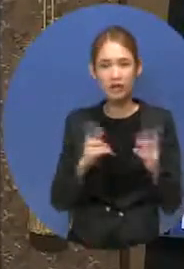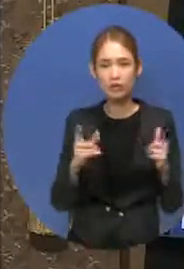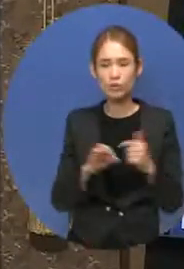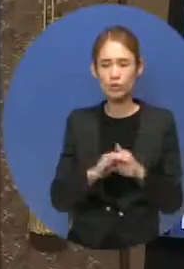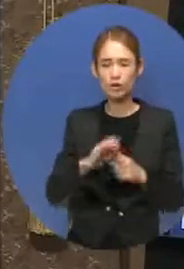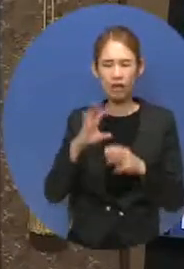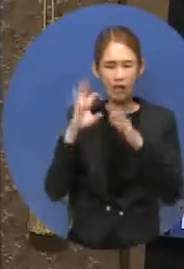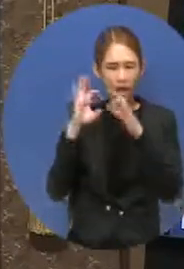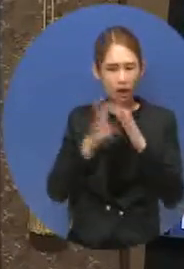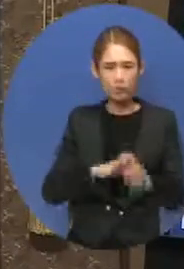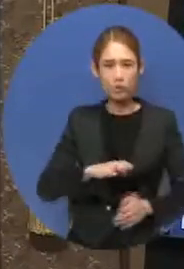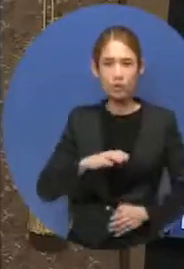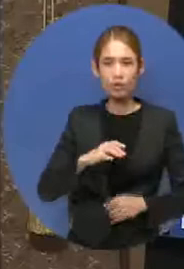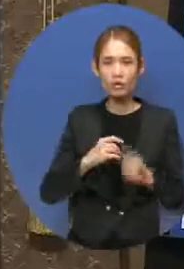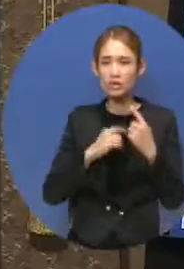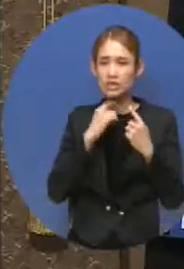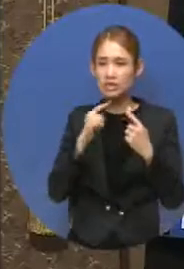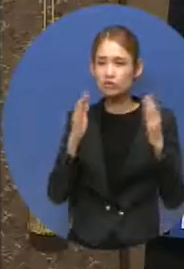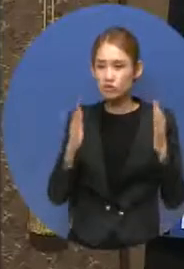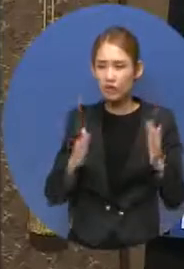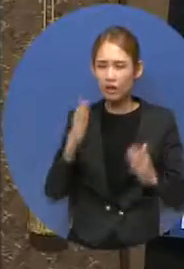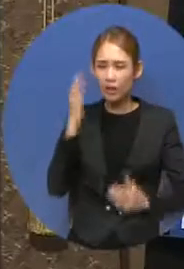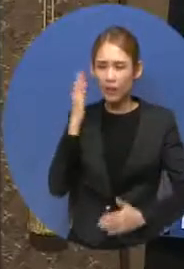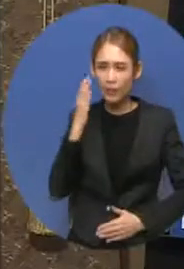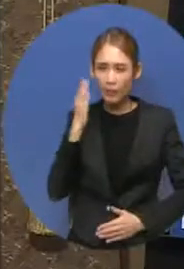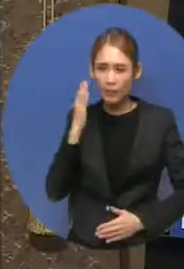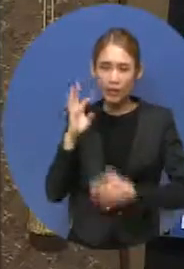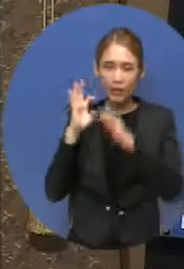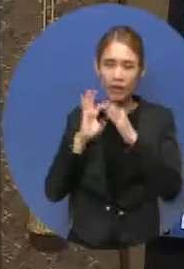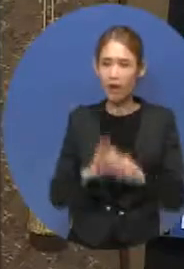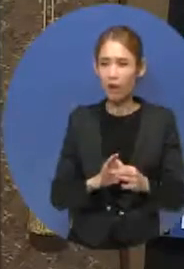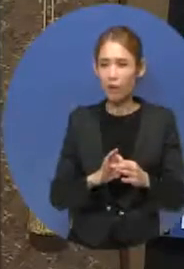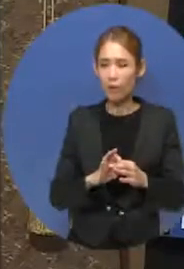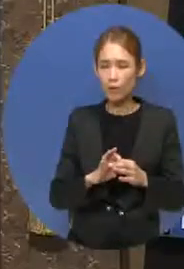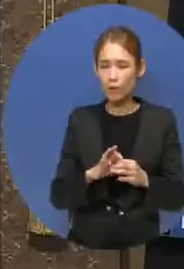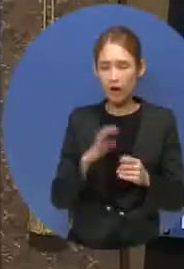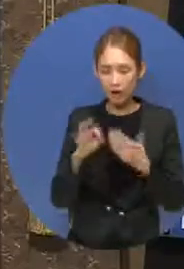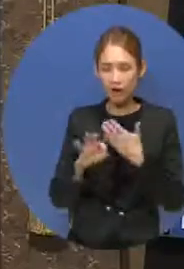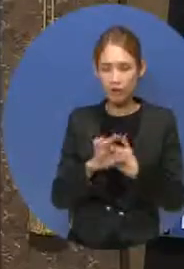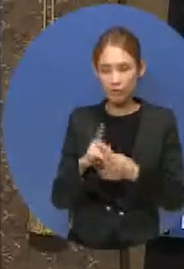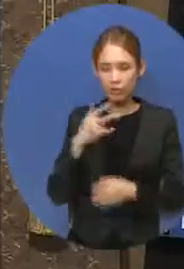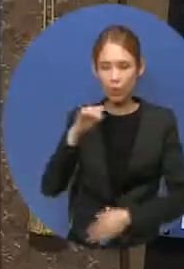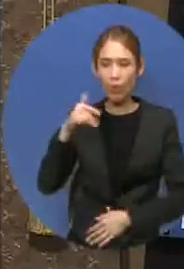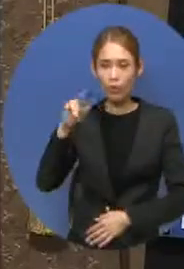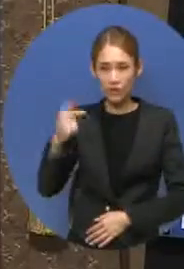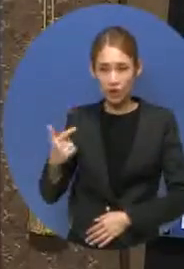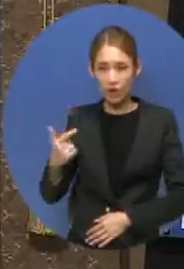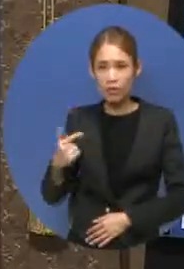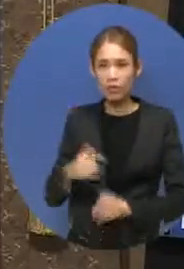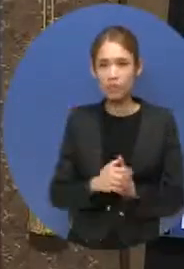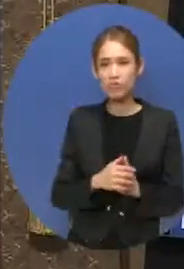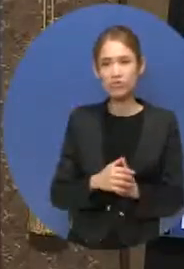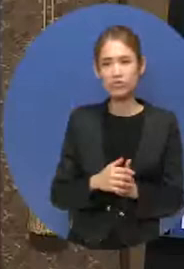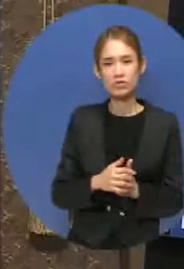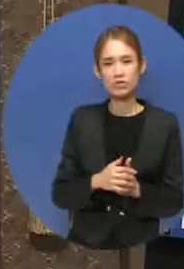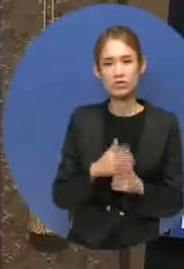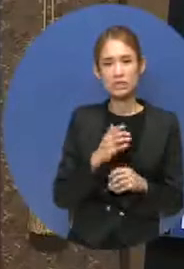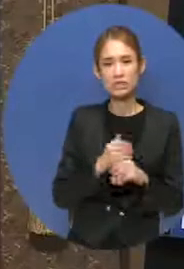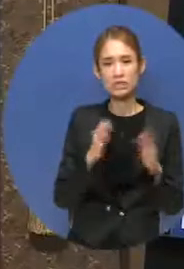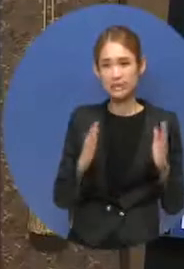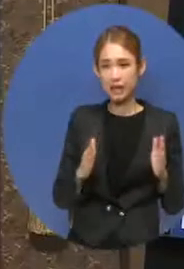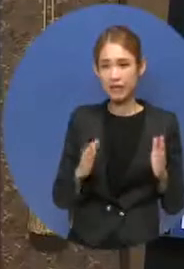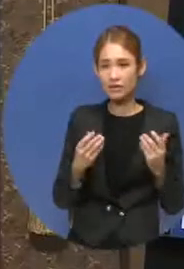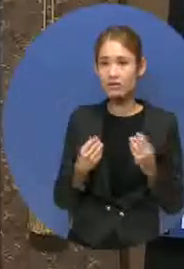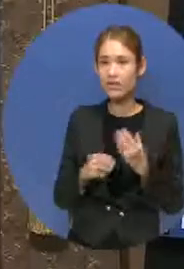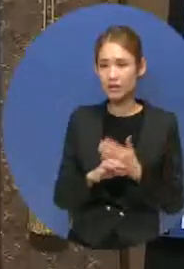수차례 1분 안에 여러 번을 때린다고 한다 그런다면 그것도 도전적 행동이 될 거고요. 기간이라고 하는 거는 예를